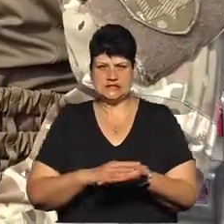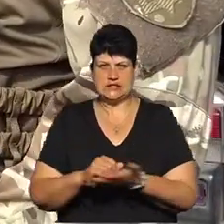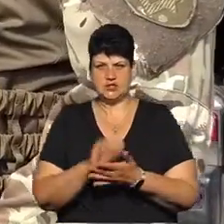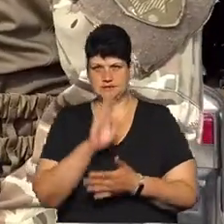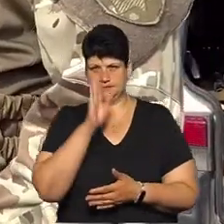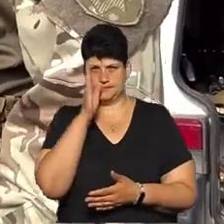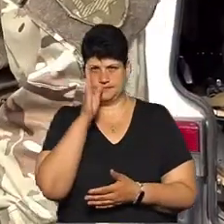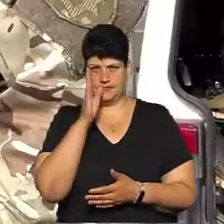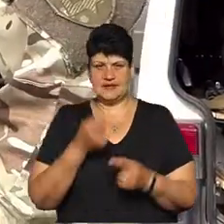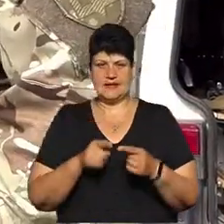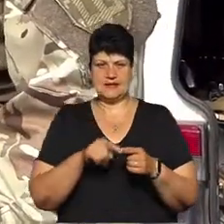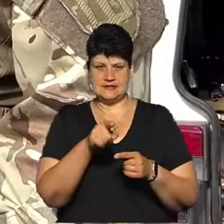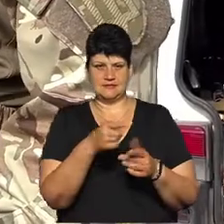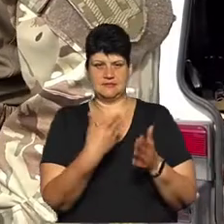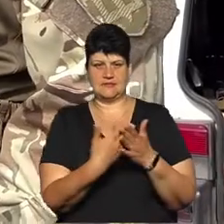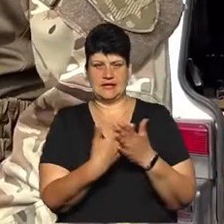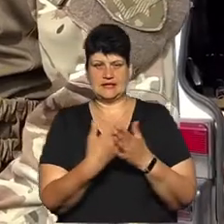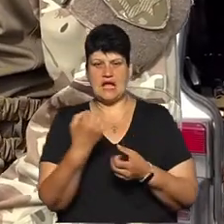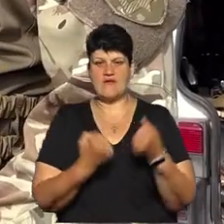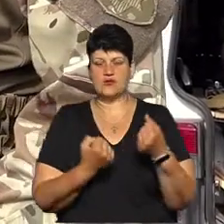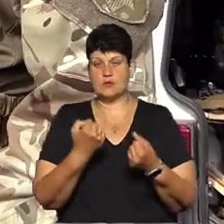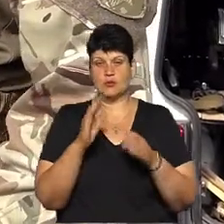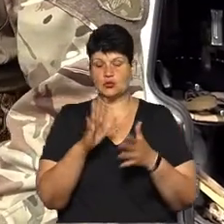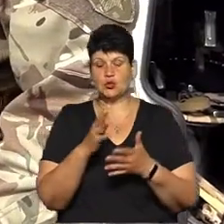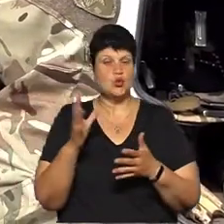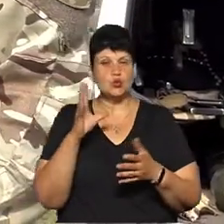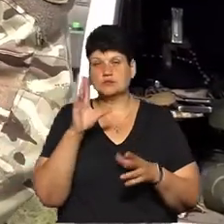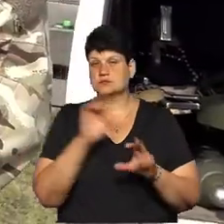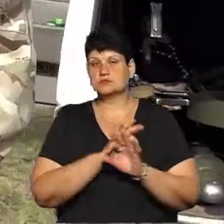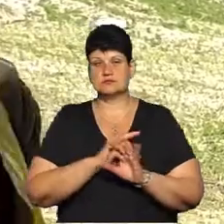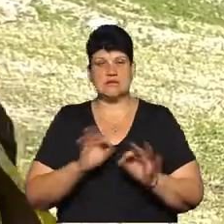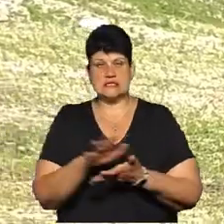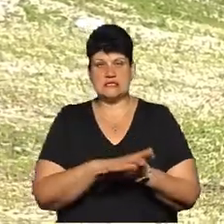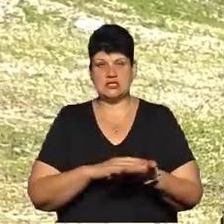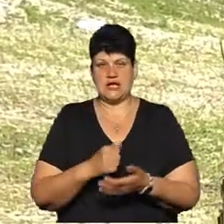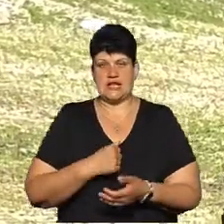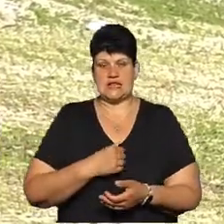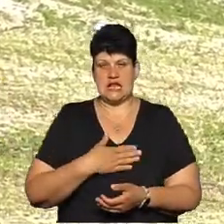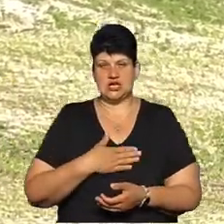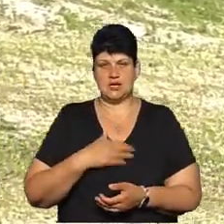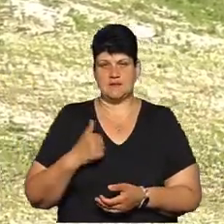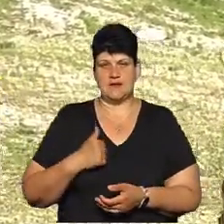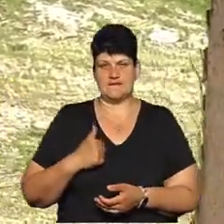нас макет автомобіля, який буде успішно знищений нашими професійними військовими.